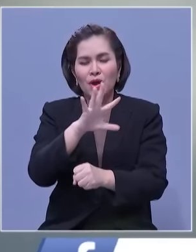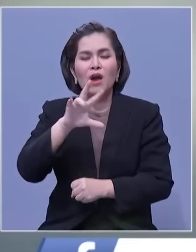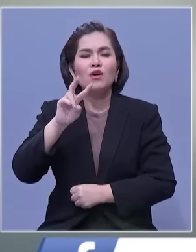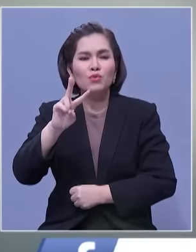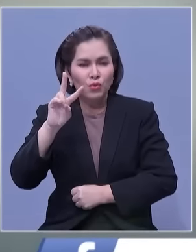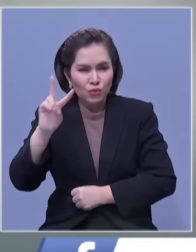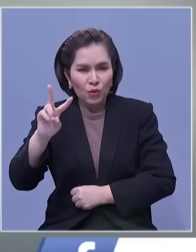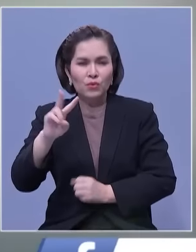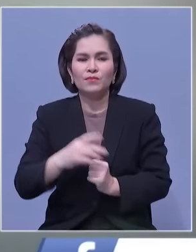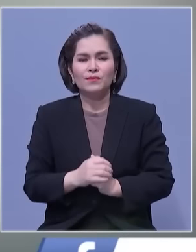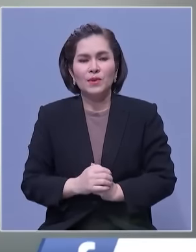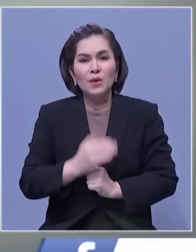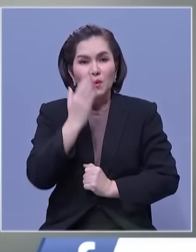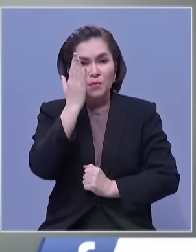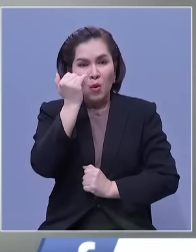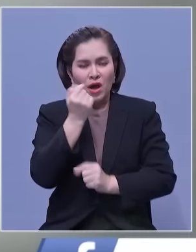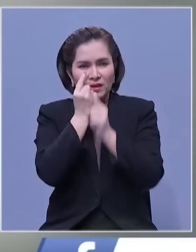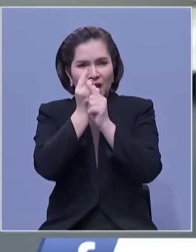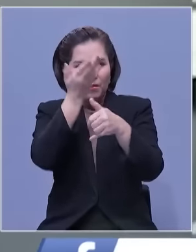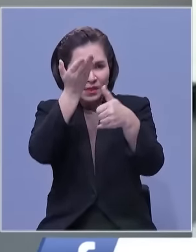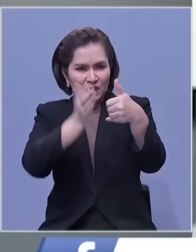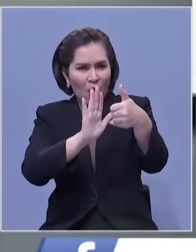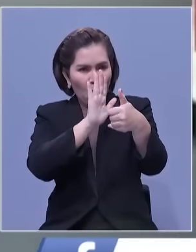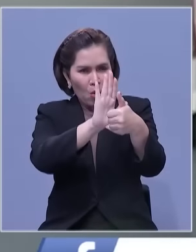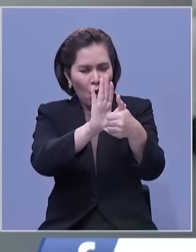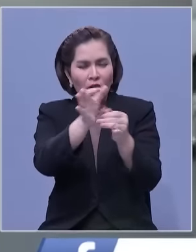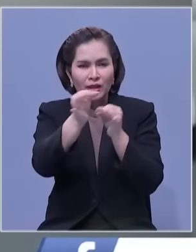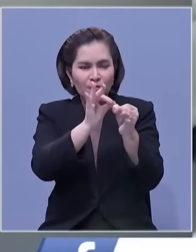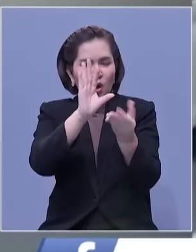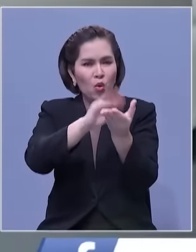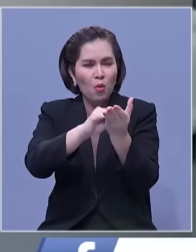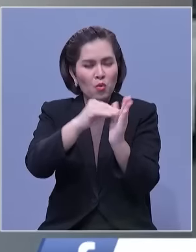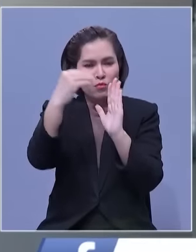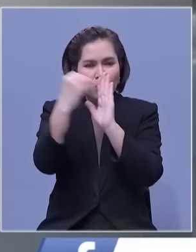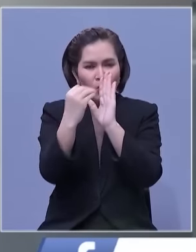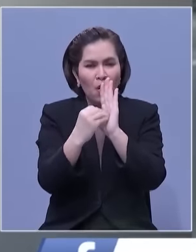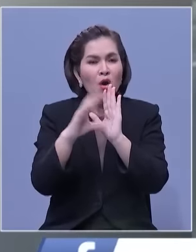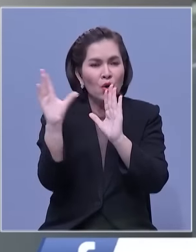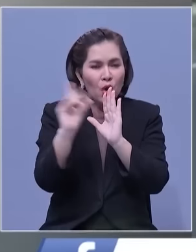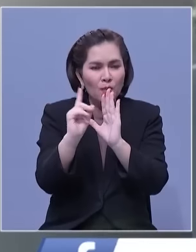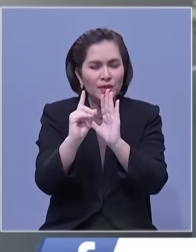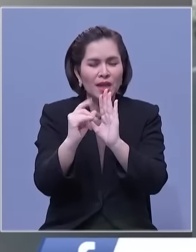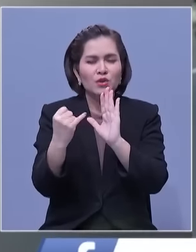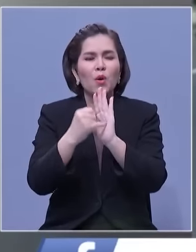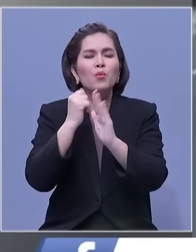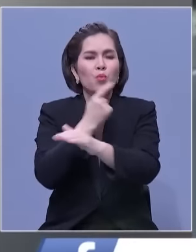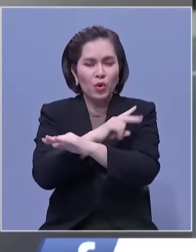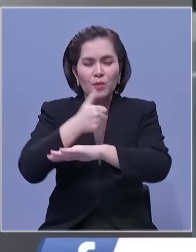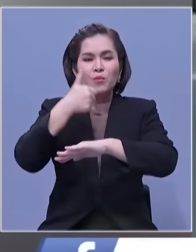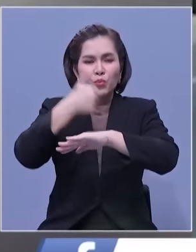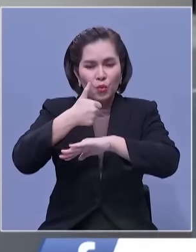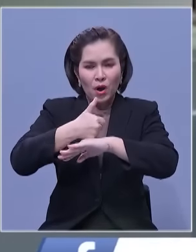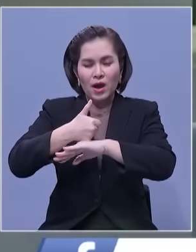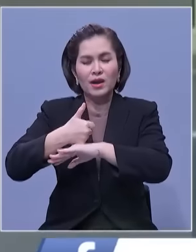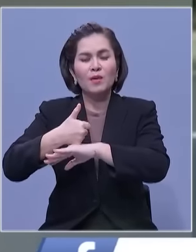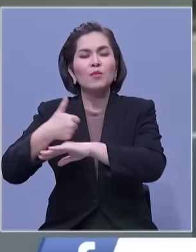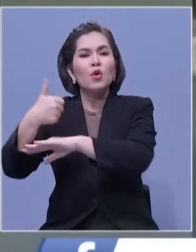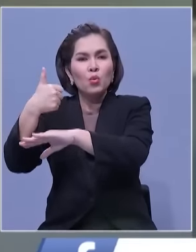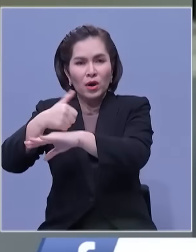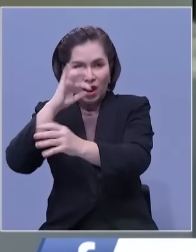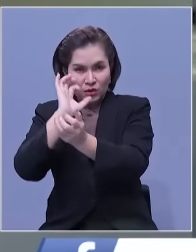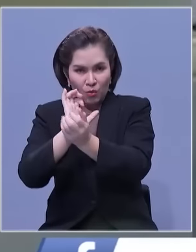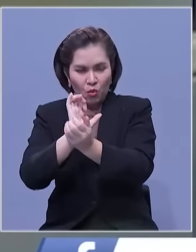ามพฤติการที่ได้รับการยืนยันเป็นลายลักษณ์อักษรนะครับจากทางผู้ว่าจังหวัดภูเก็ตและผู้บังคับการตำรวจภูธรจังหวัดภูเก็ตนะครับหลัง